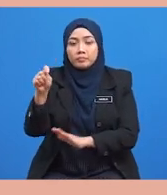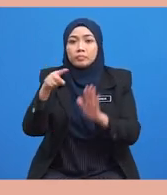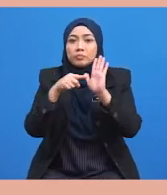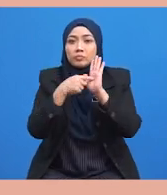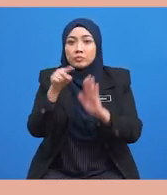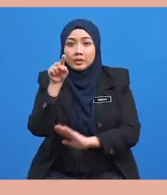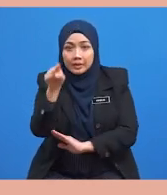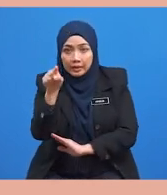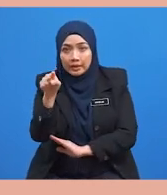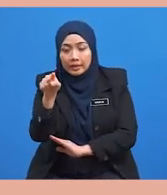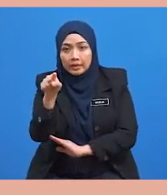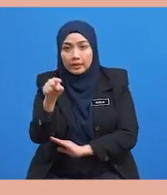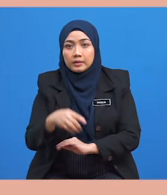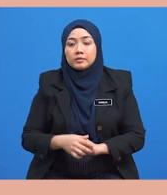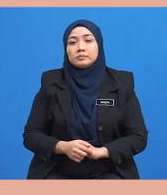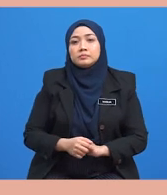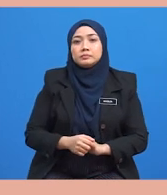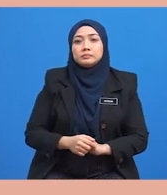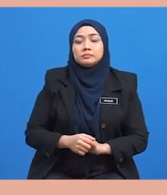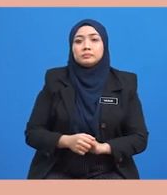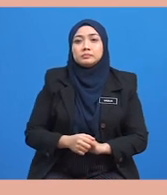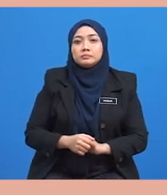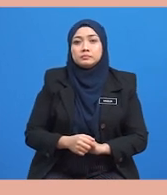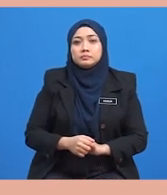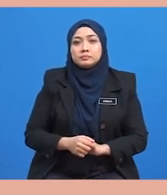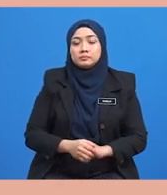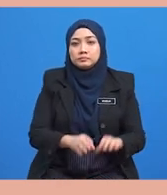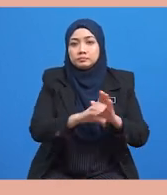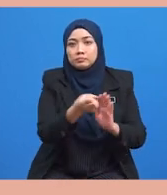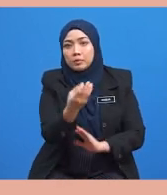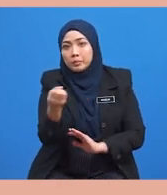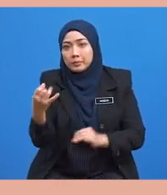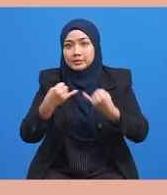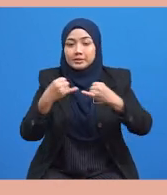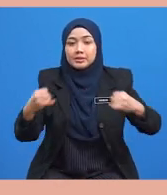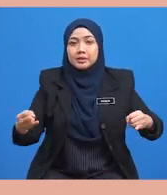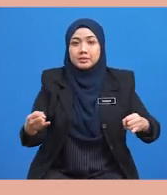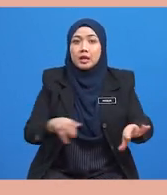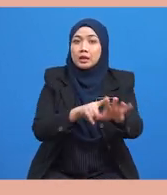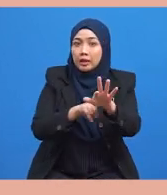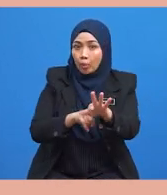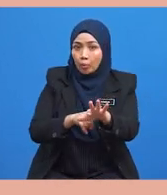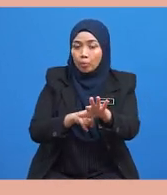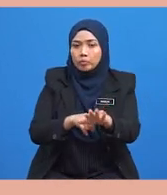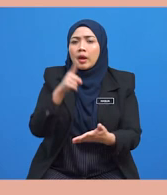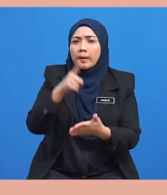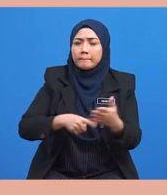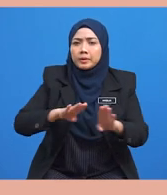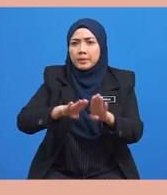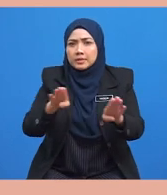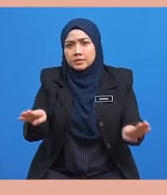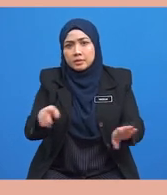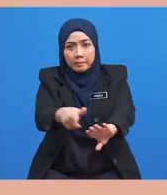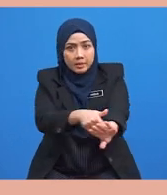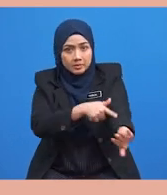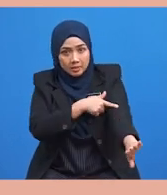sentimeter beberapa jenis sampel daun. Soalannya, apakah beza panjang antara